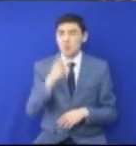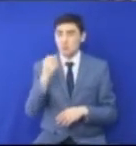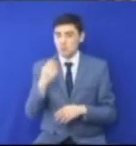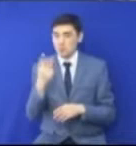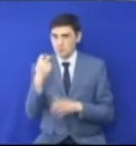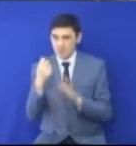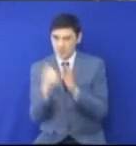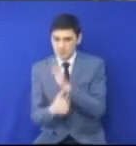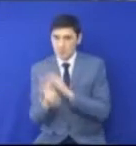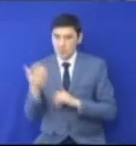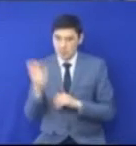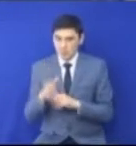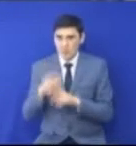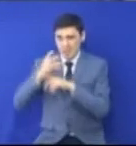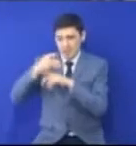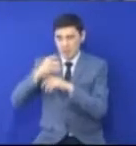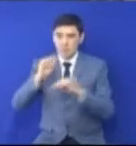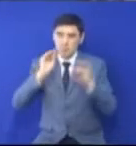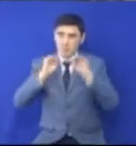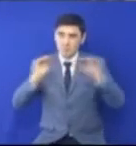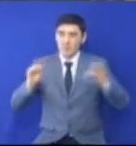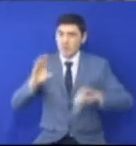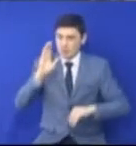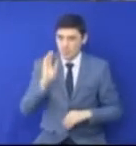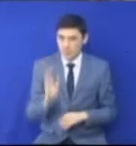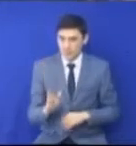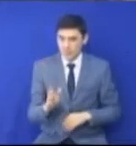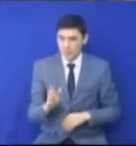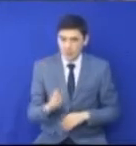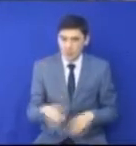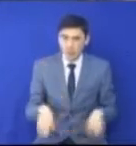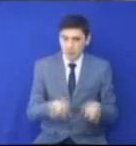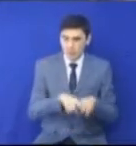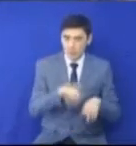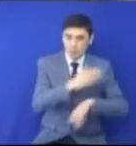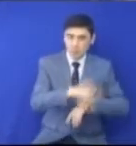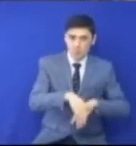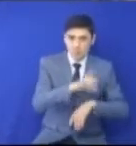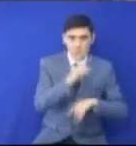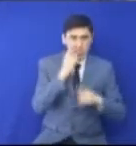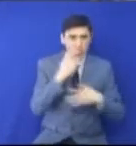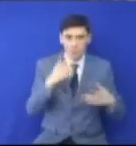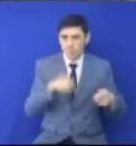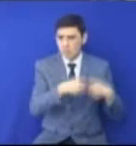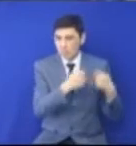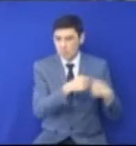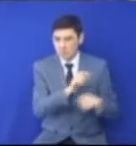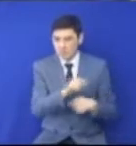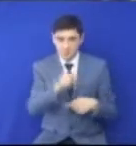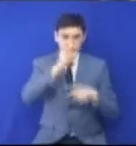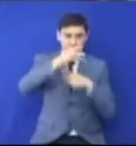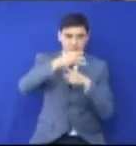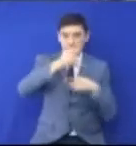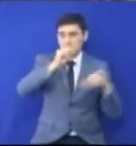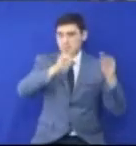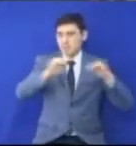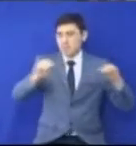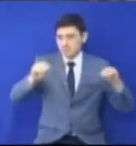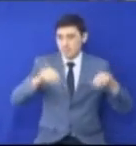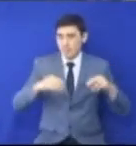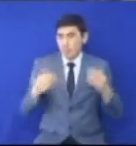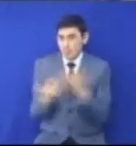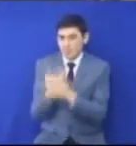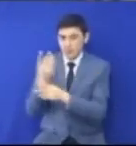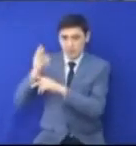камера орнатуға қаржы бөлуді жоспарлап отыр. Құрылғылар қылмыс көп тіркелетін көшелер, аялдамалар мен аулаларды іске қосылмақ. Жаңа